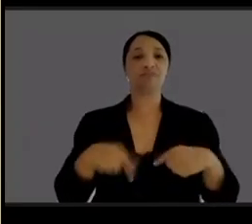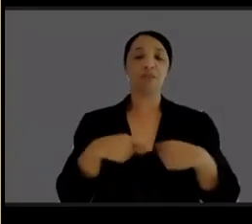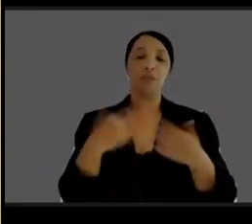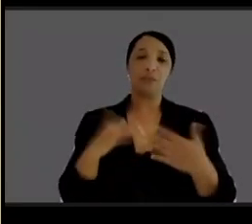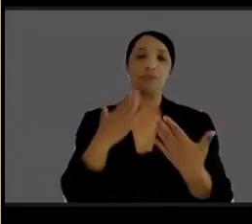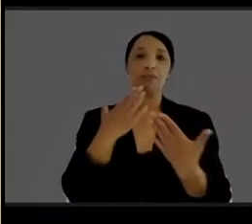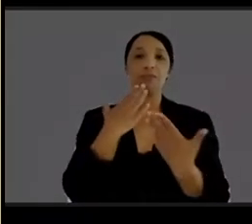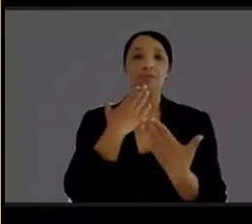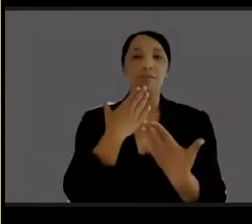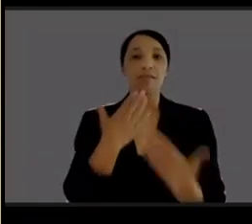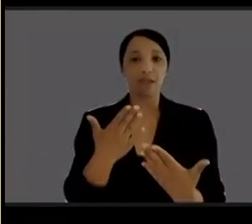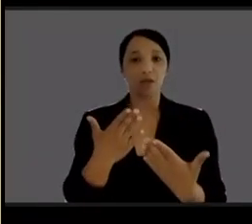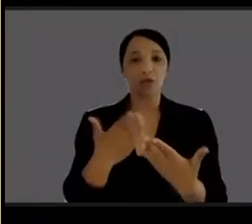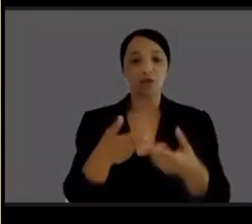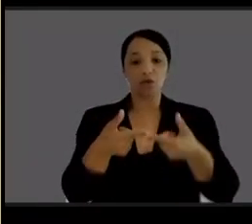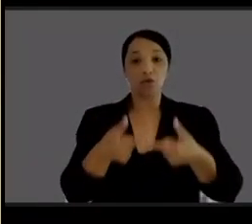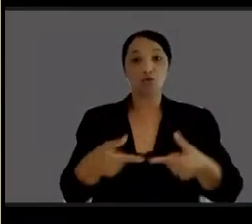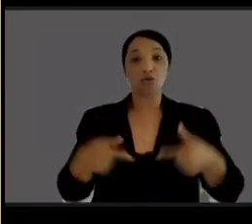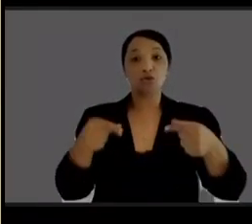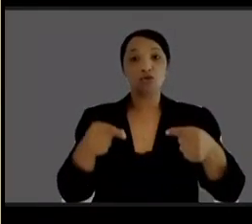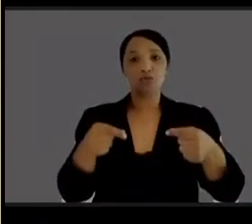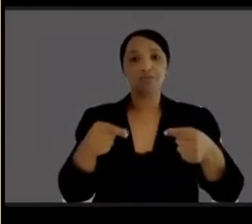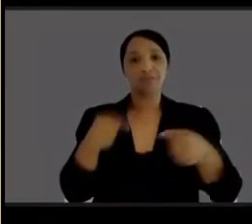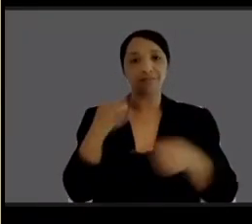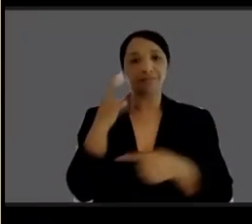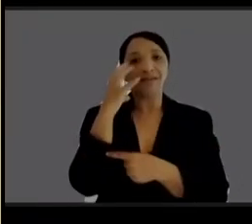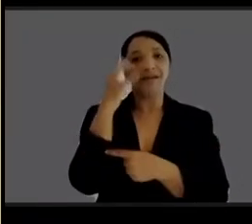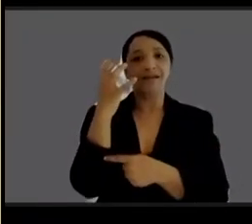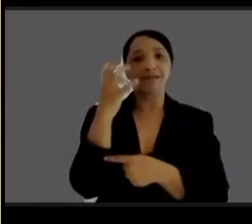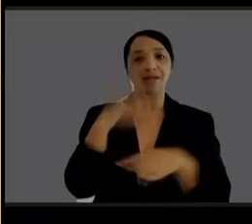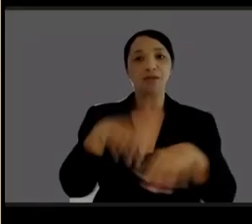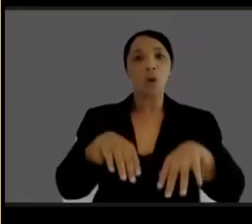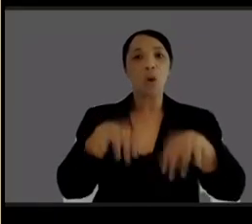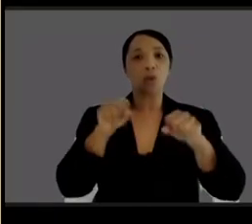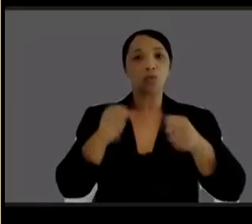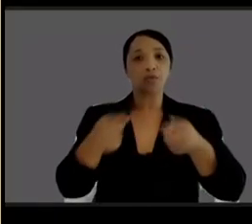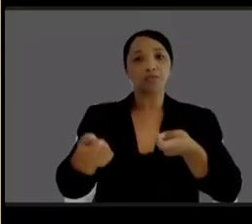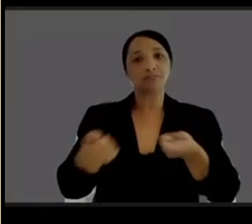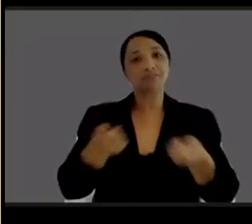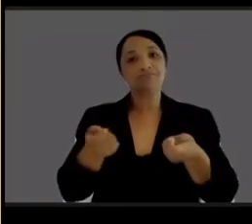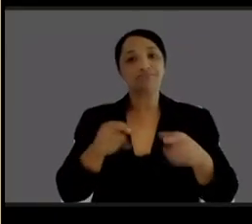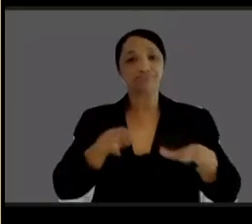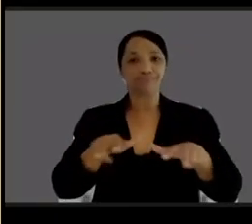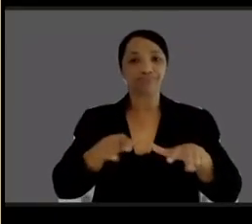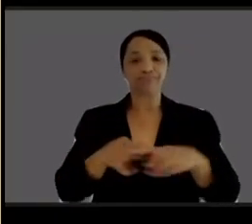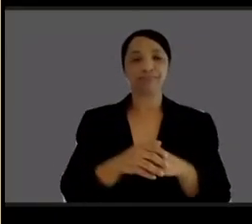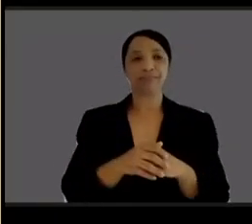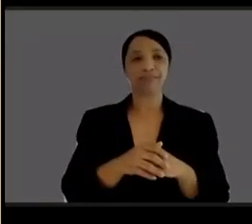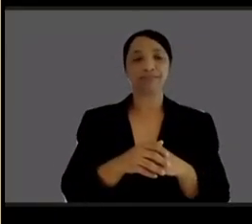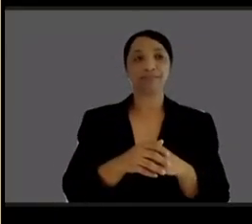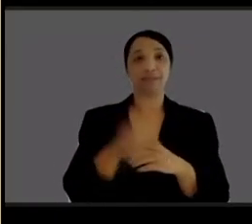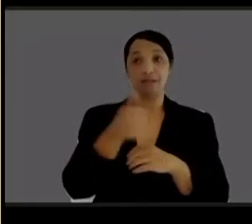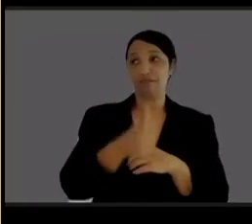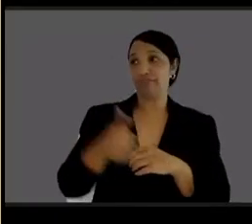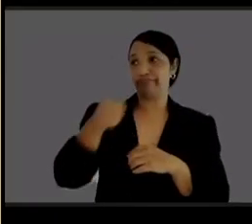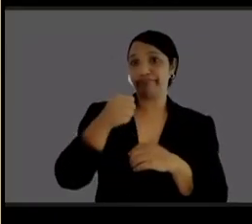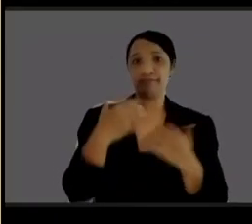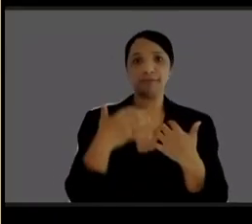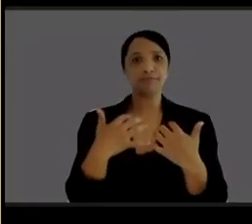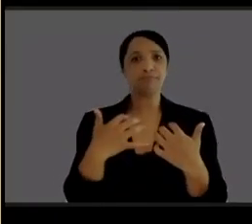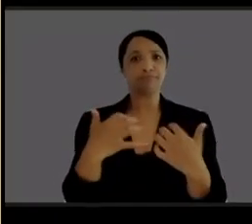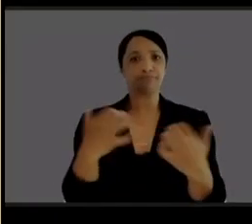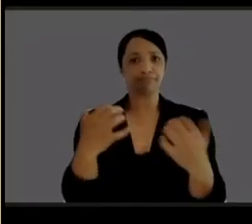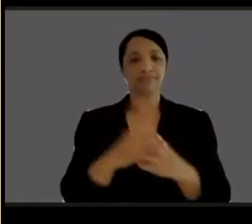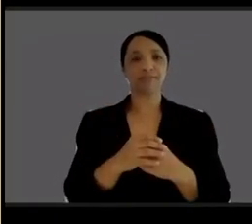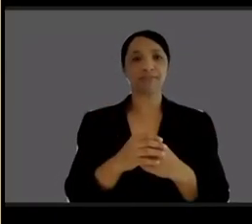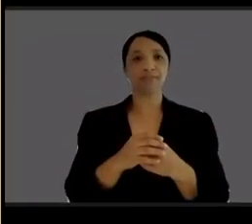Je souhaite remercier le gouvernement du Japon de nous recevoir. Mesdames et messieurs, chers invités, comme